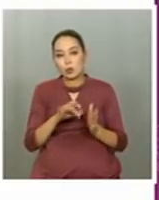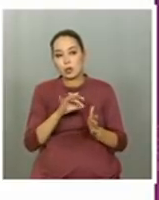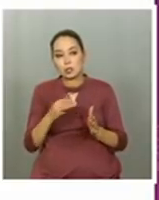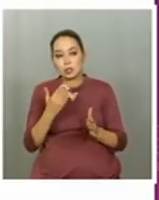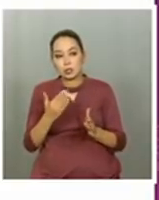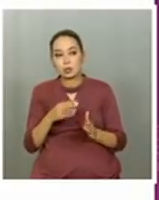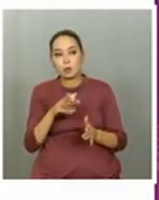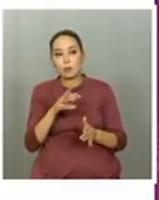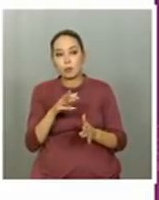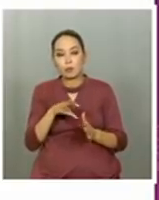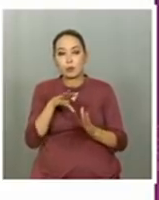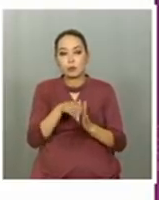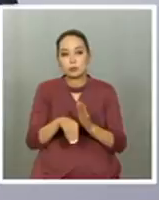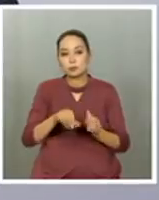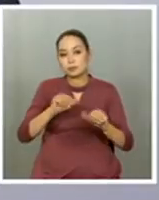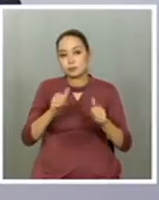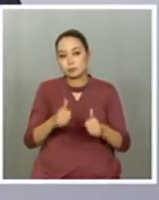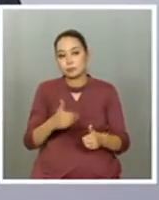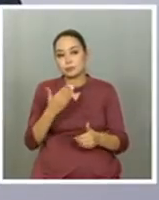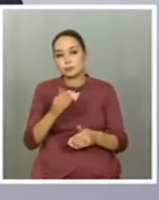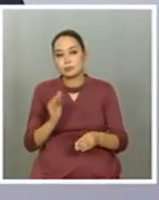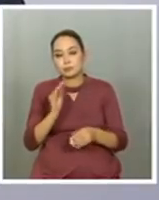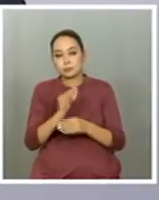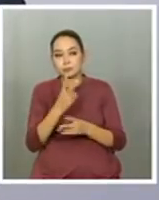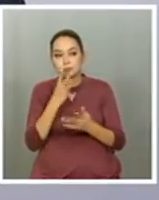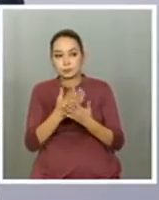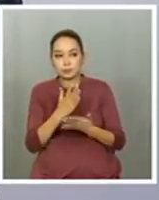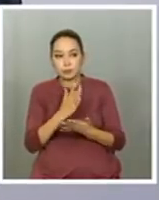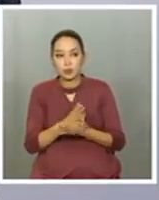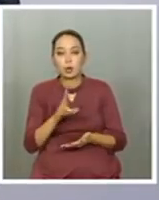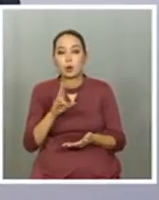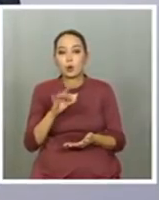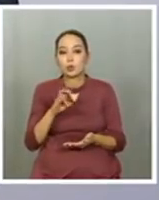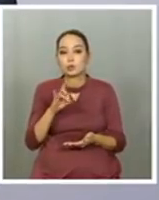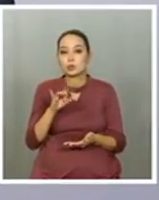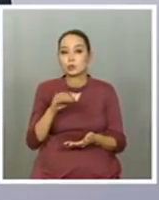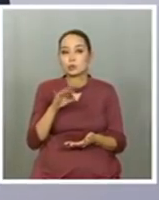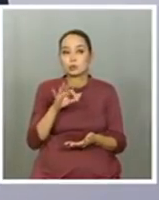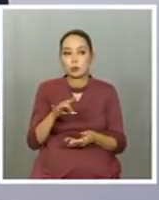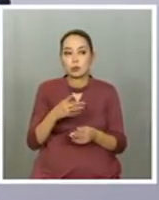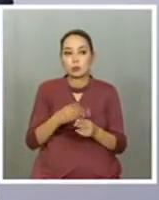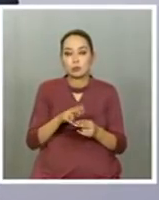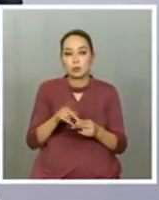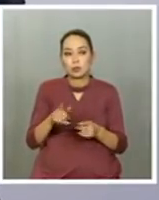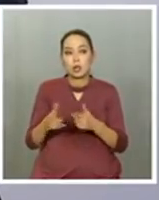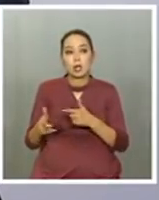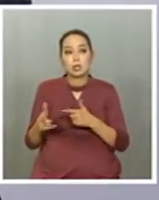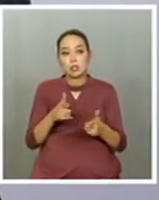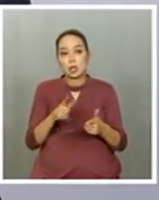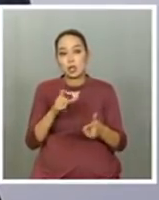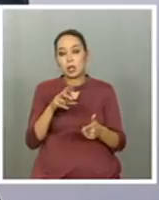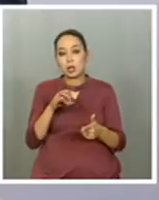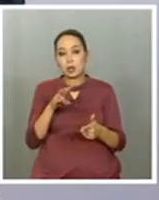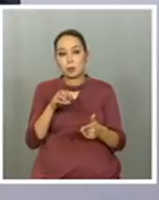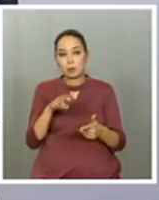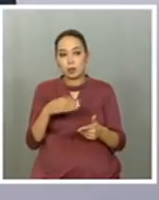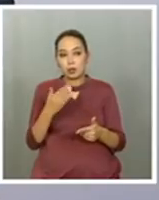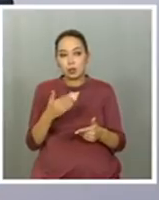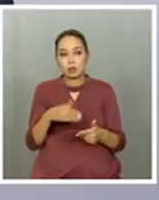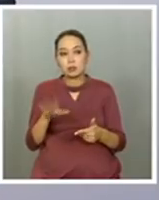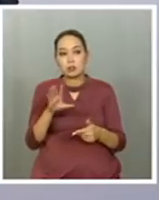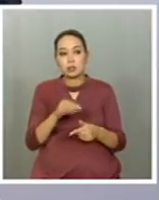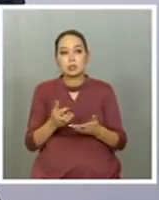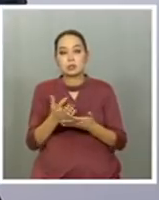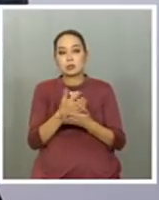бейімдеп қосымша құрып бере алады. Конструкторлар. Бұл дайын элементтерден қосымшаны жинауға мүмкіндік беретін